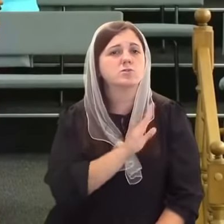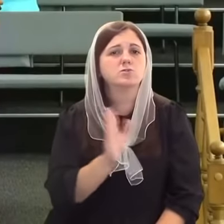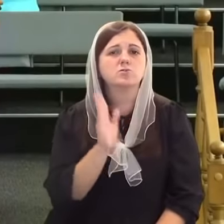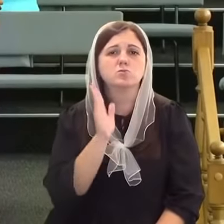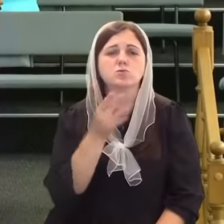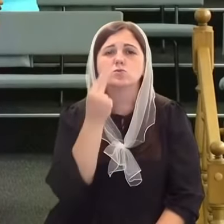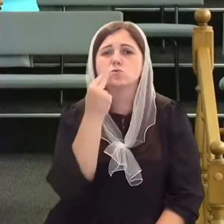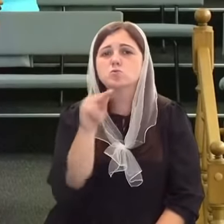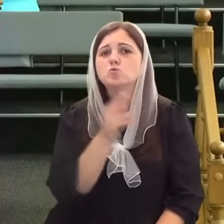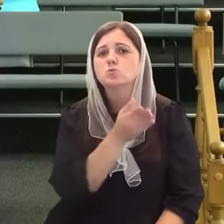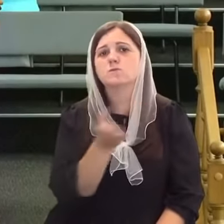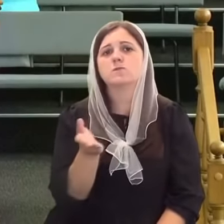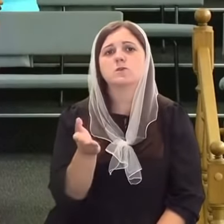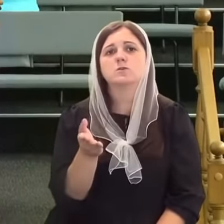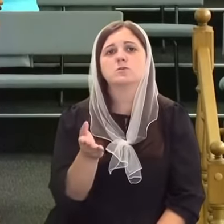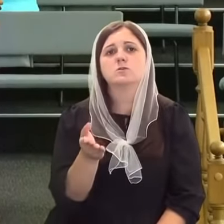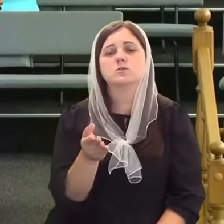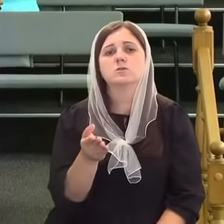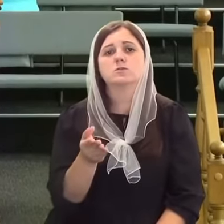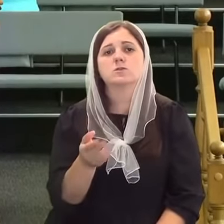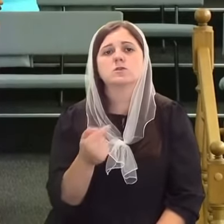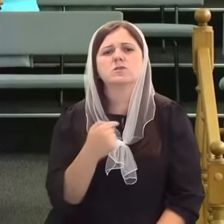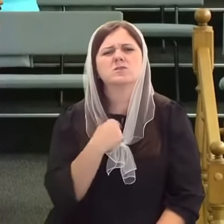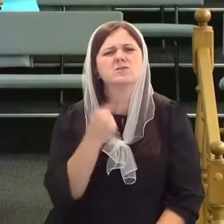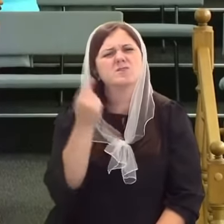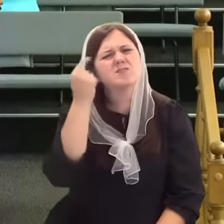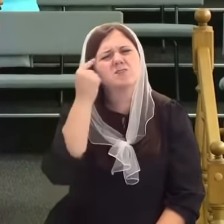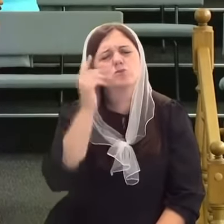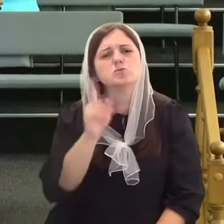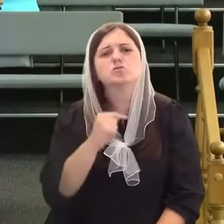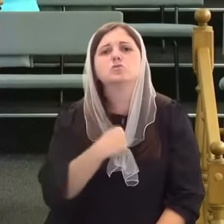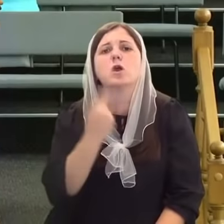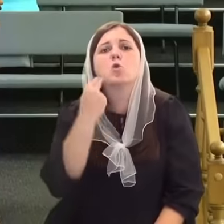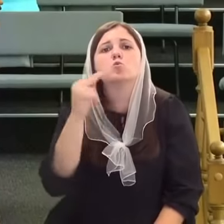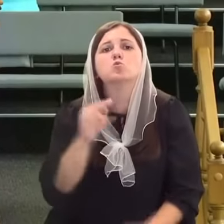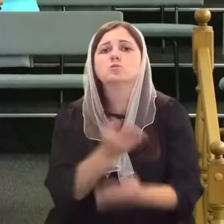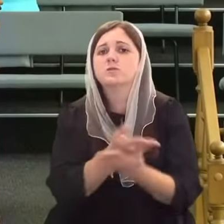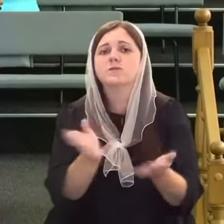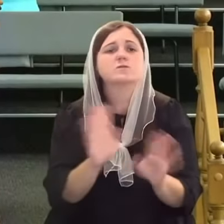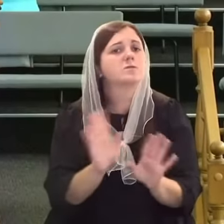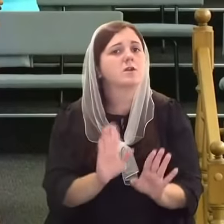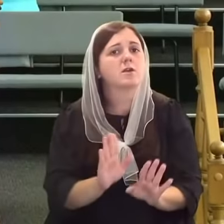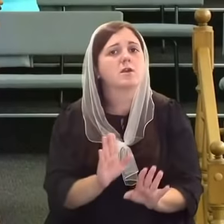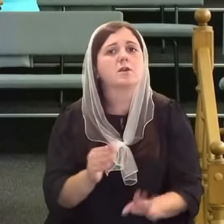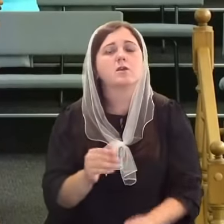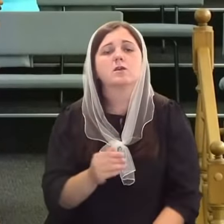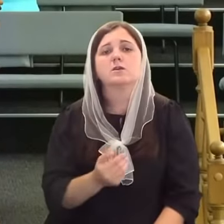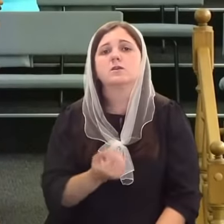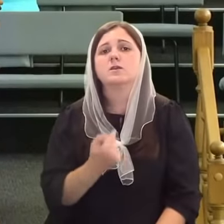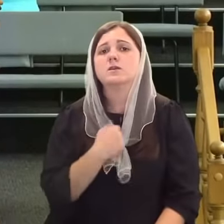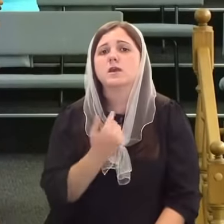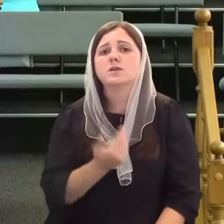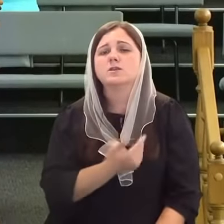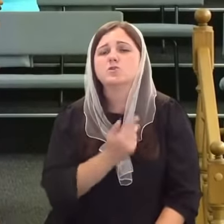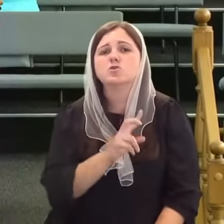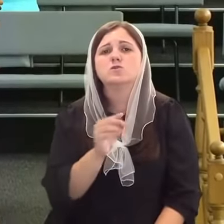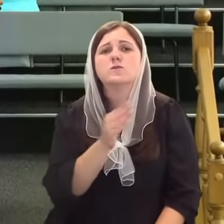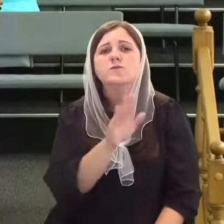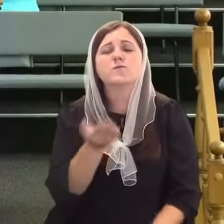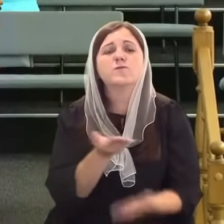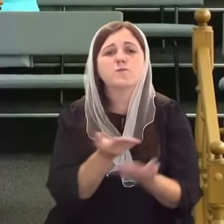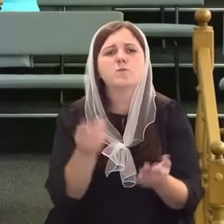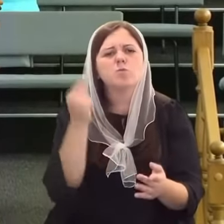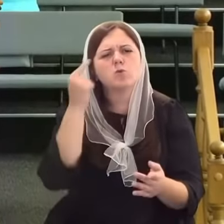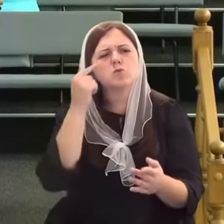показаться лучше вас. Не подумайте, что я лучше вас. Апостол Павел говорит, я не хочу, чтобы вы подумали обо